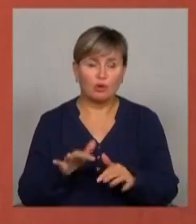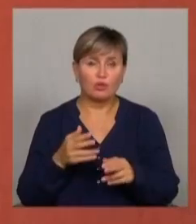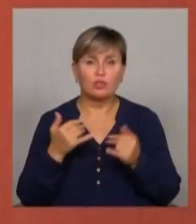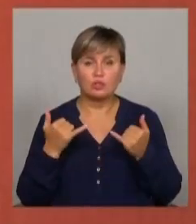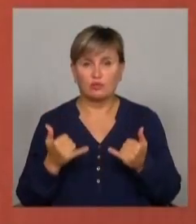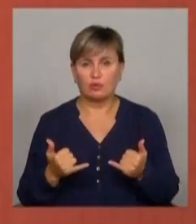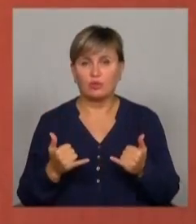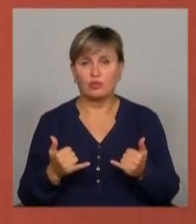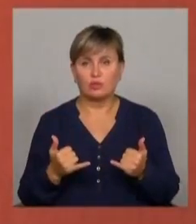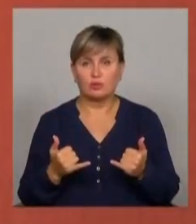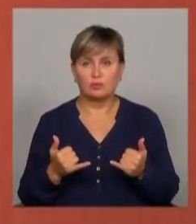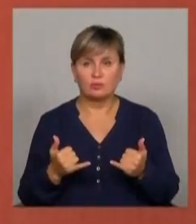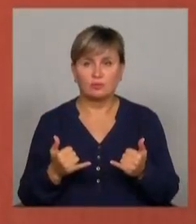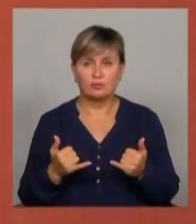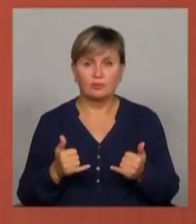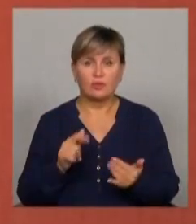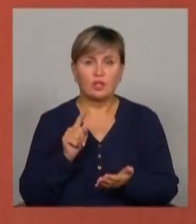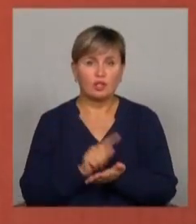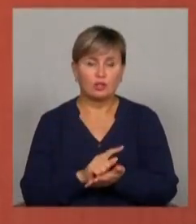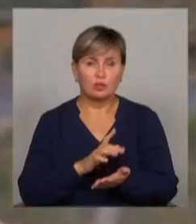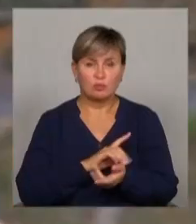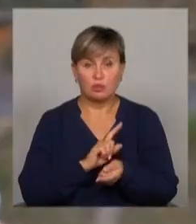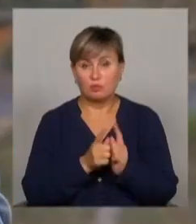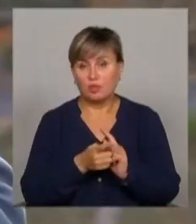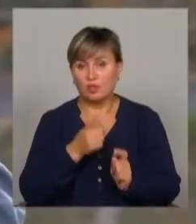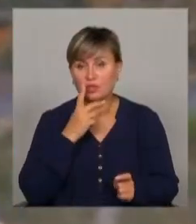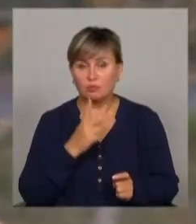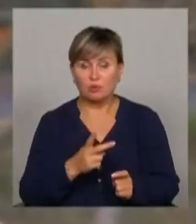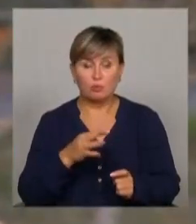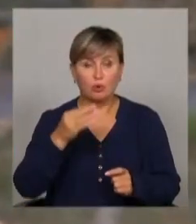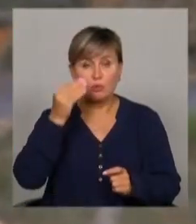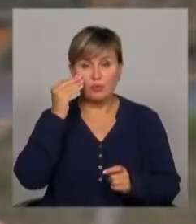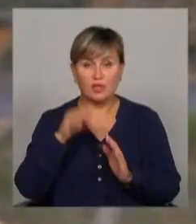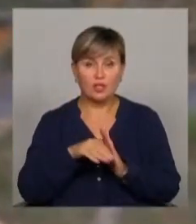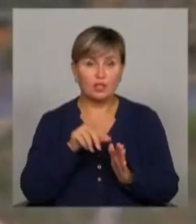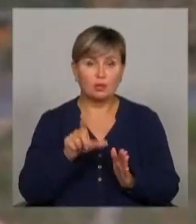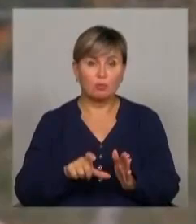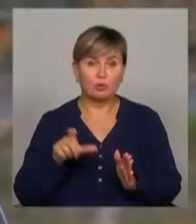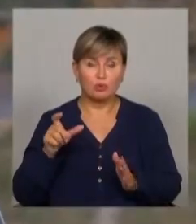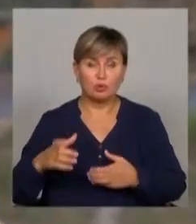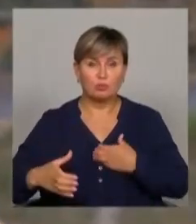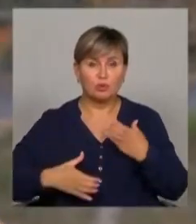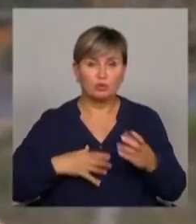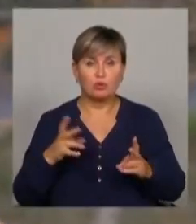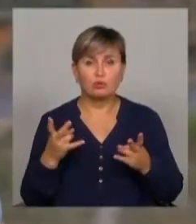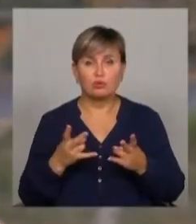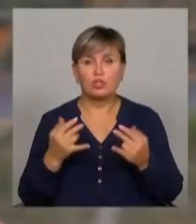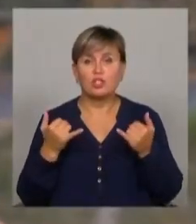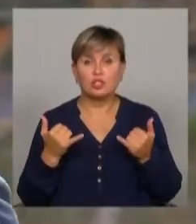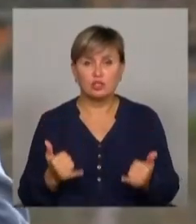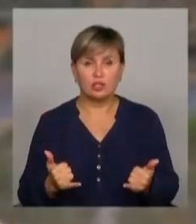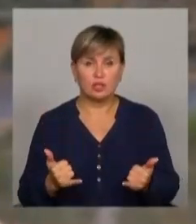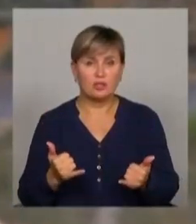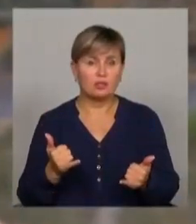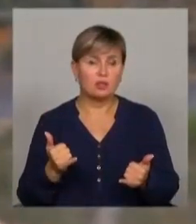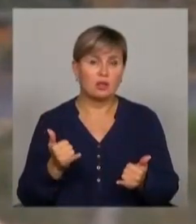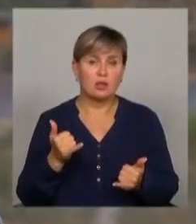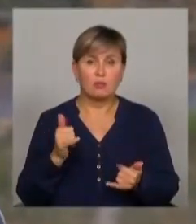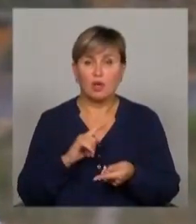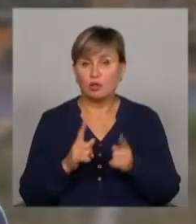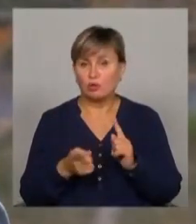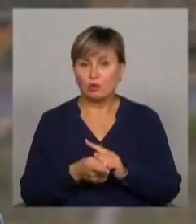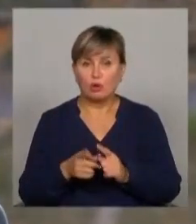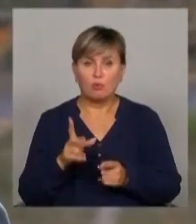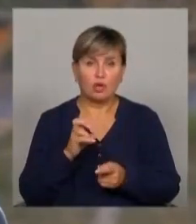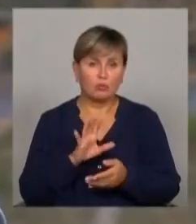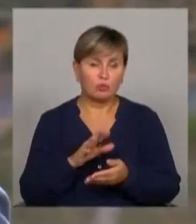сегодня должны быть пересмотрены. По мнению депутата, бить тревогу нужно уже сейчас, иначе Каспийское море может